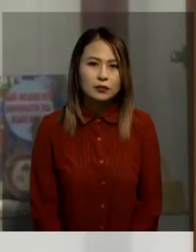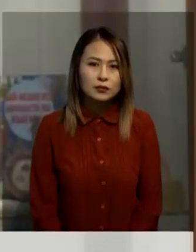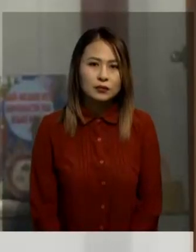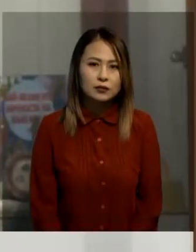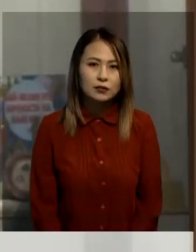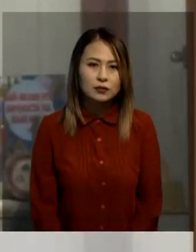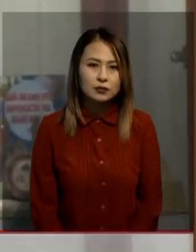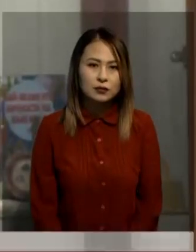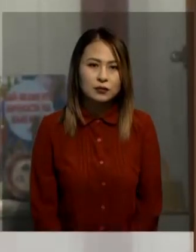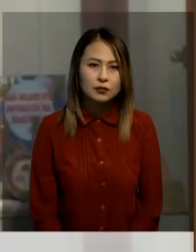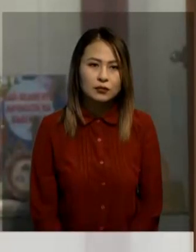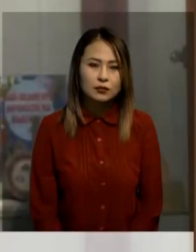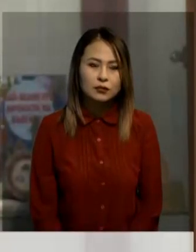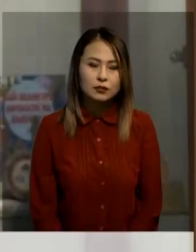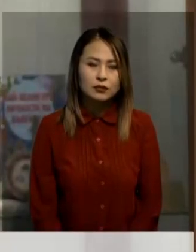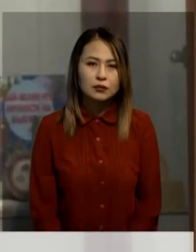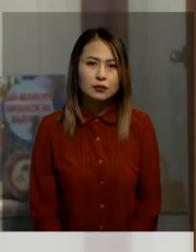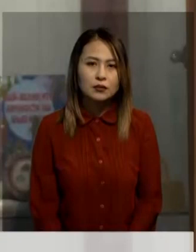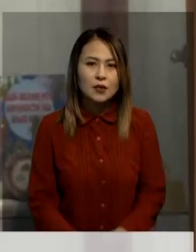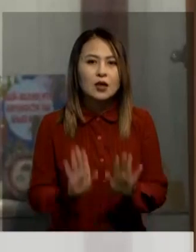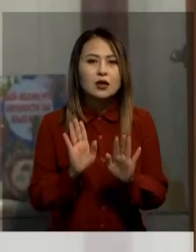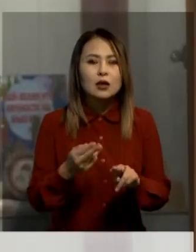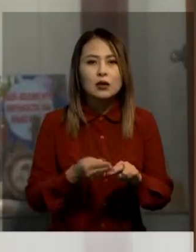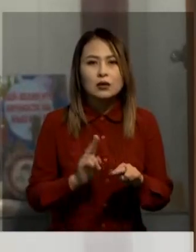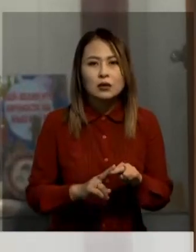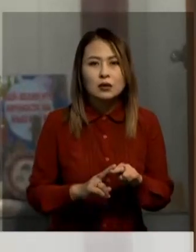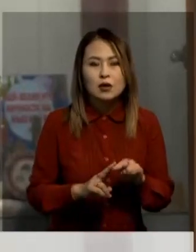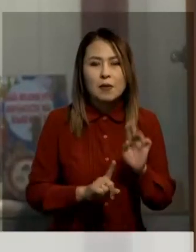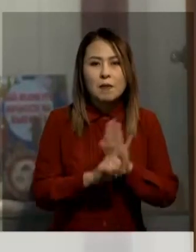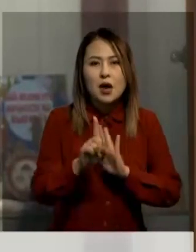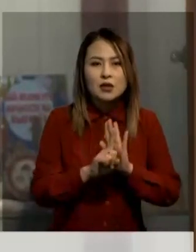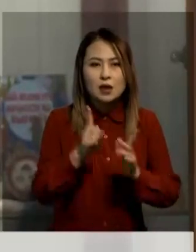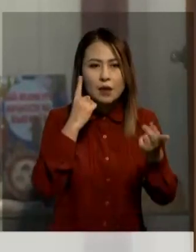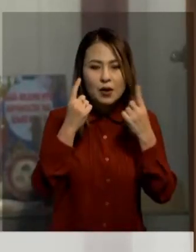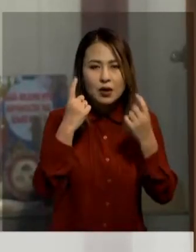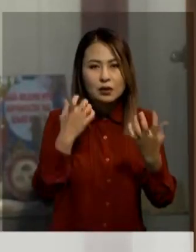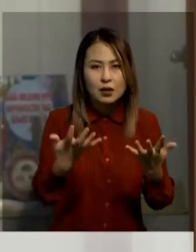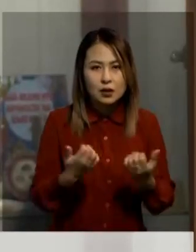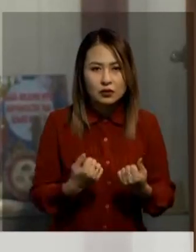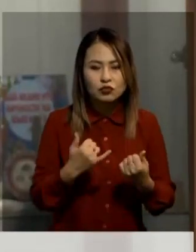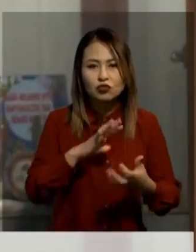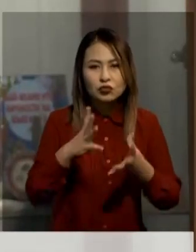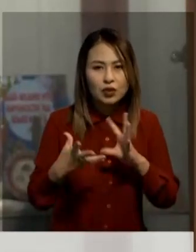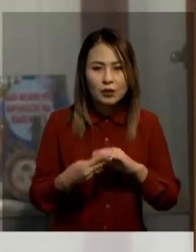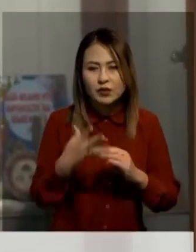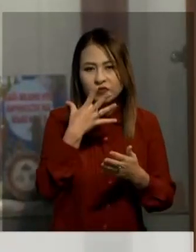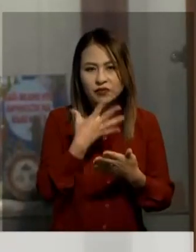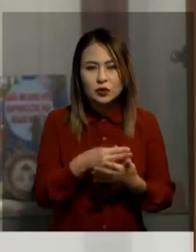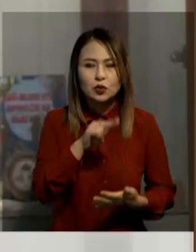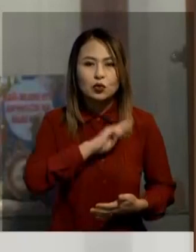Әрине, олар тек қана бастапқы ақпаратты алды. Олар жалпы өздерінің